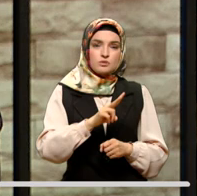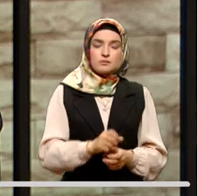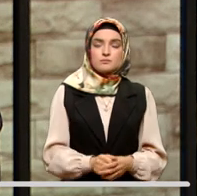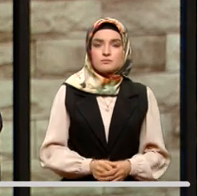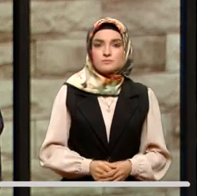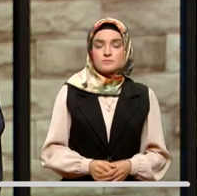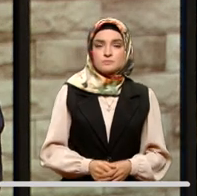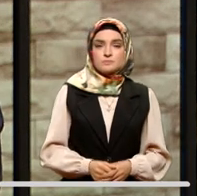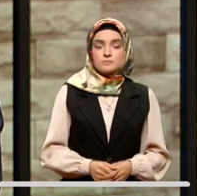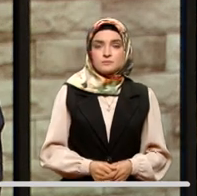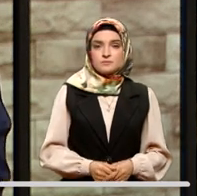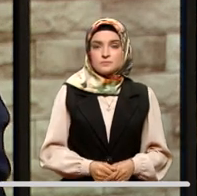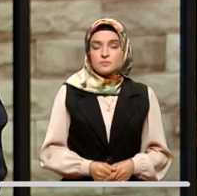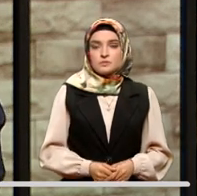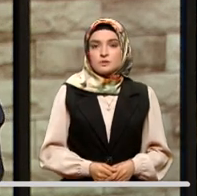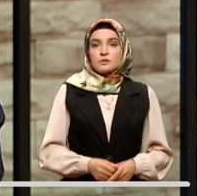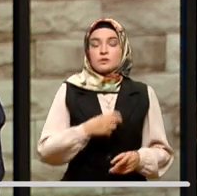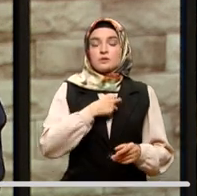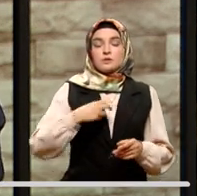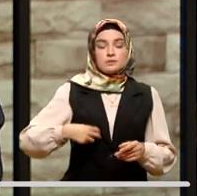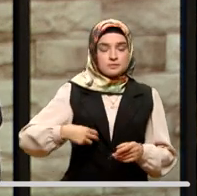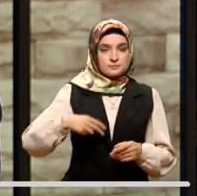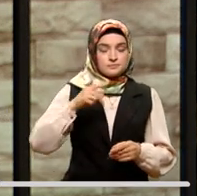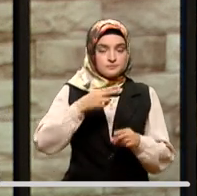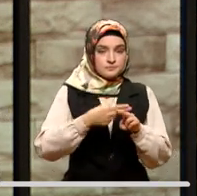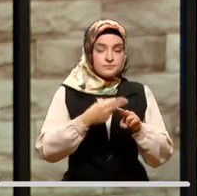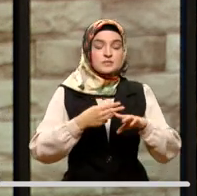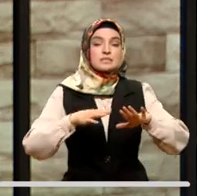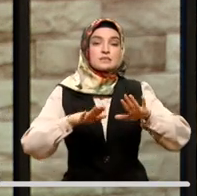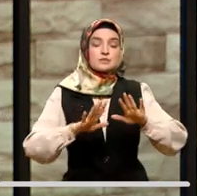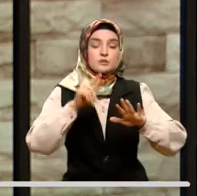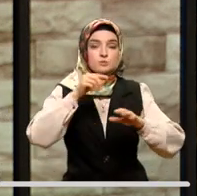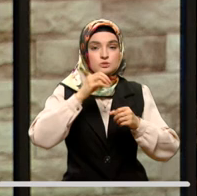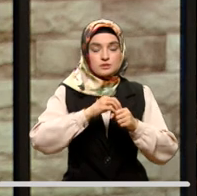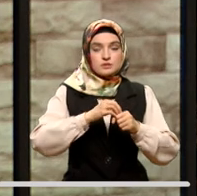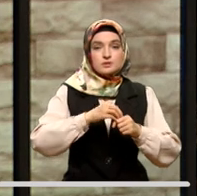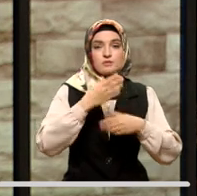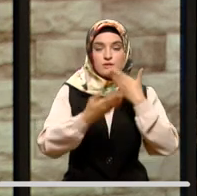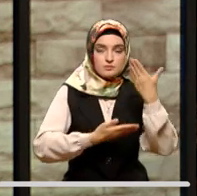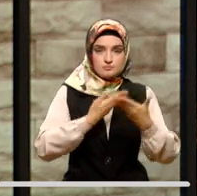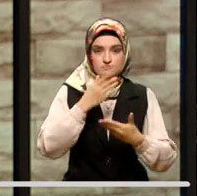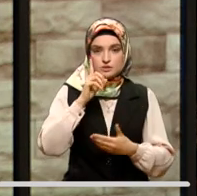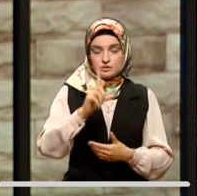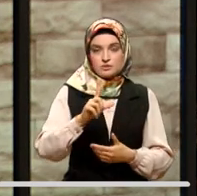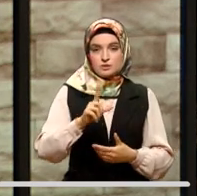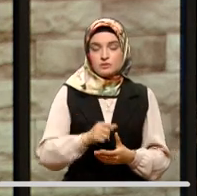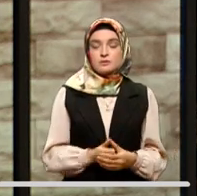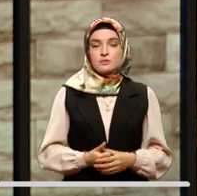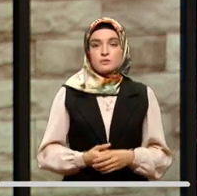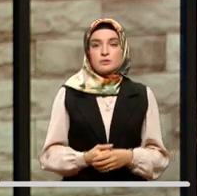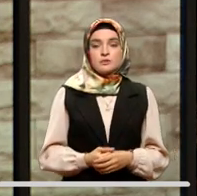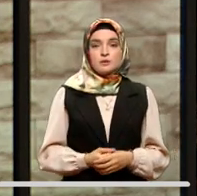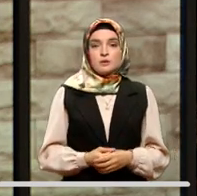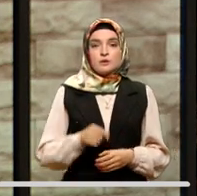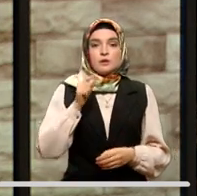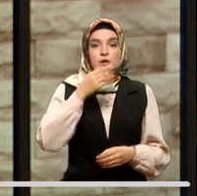aslında peygamberi örneklik değil. Onun için peygamberi anlatmak gerekiyor. Kesinlikle. Daha doğrusuyla anlatmak gerekiyor. Ha,